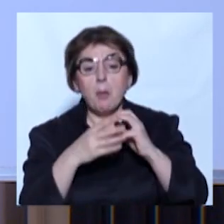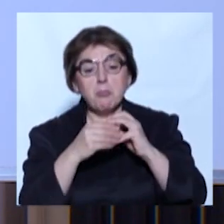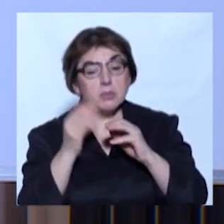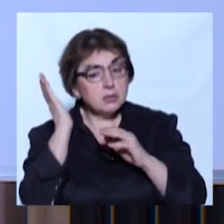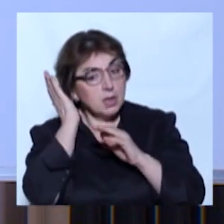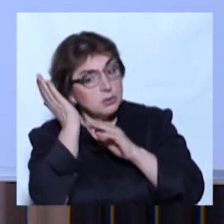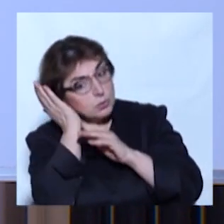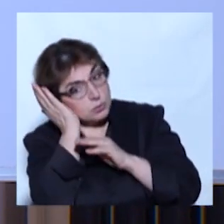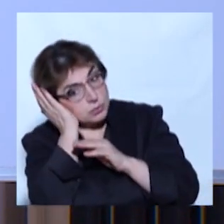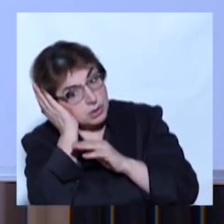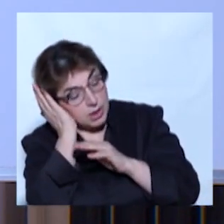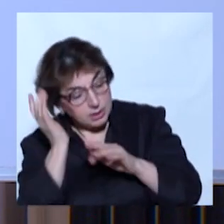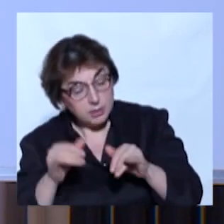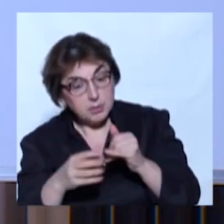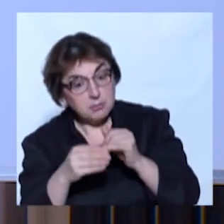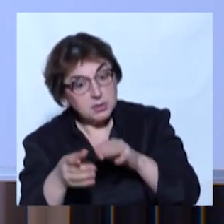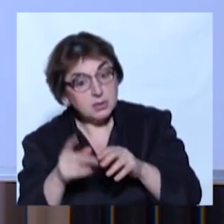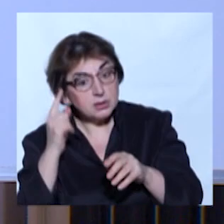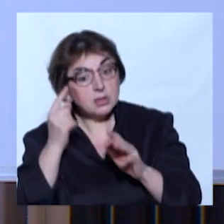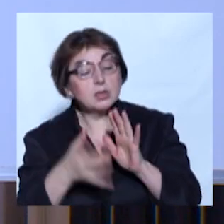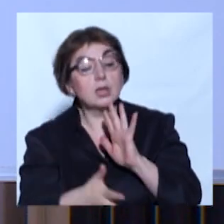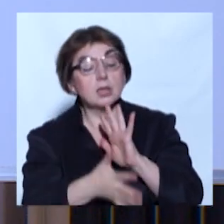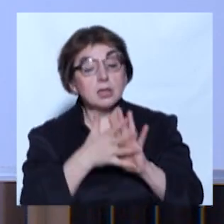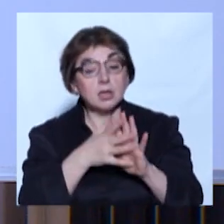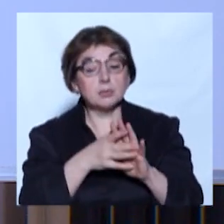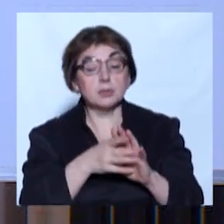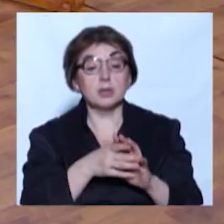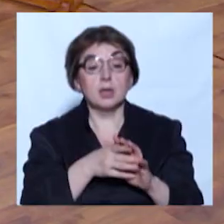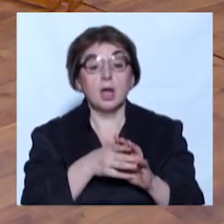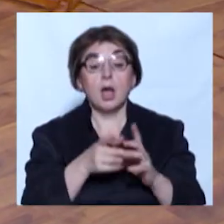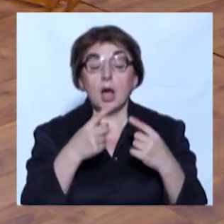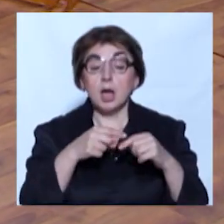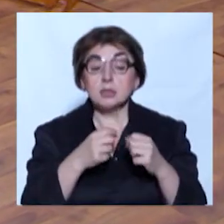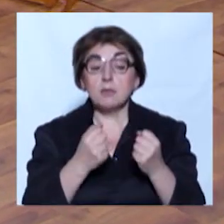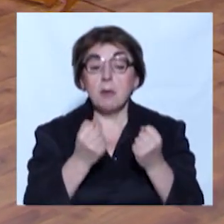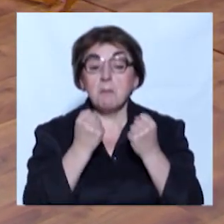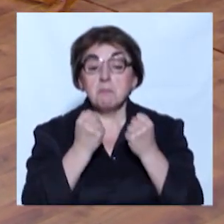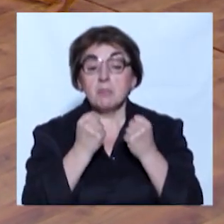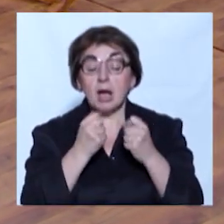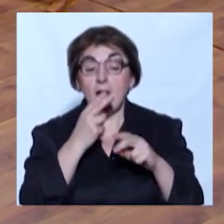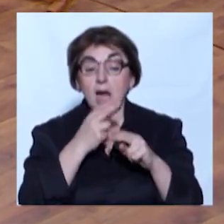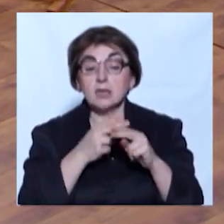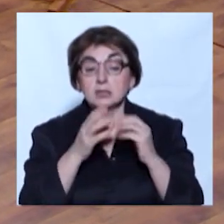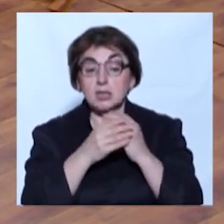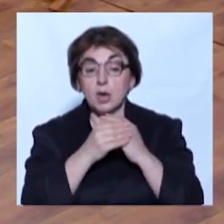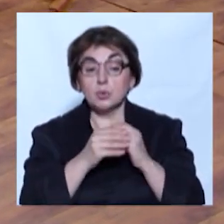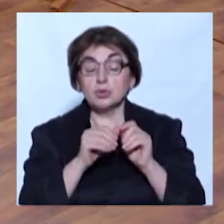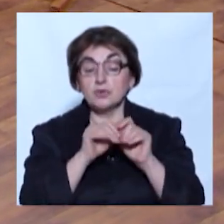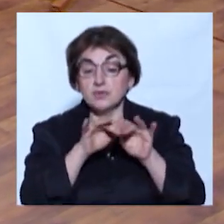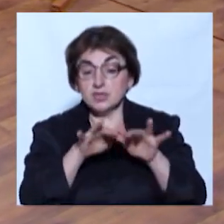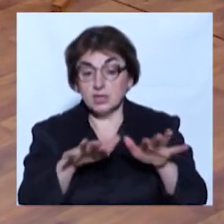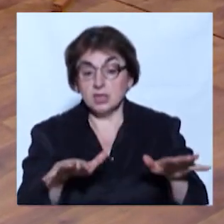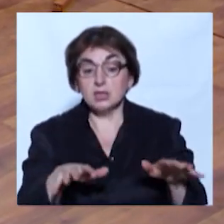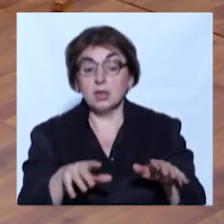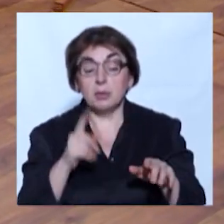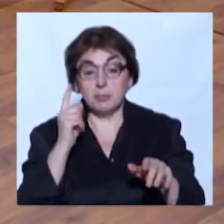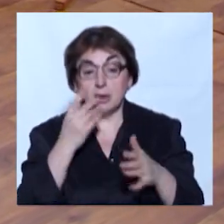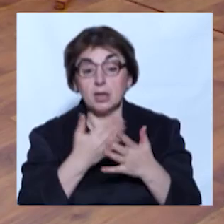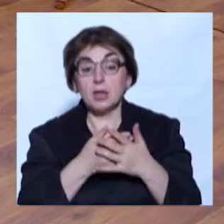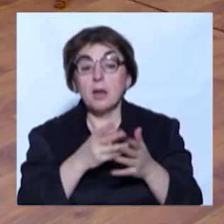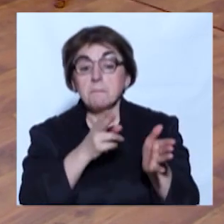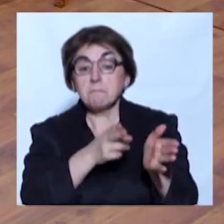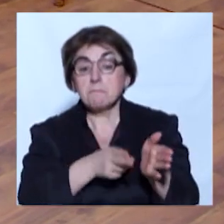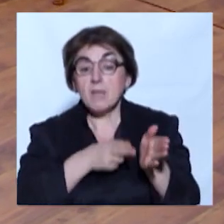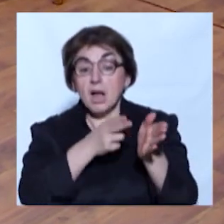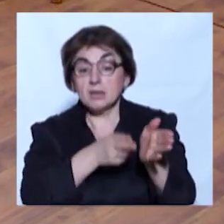თქვენ გითხრათ ერთი რამ. Არსხეულში ვრცელდება ბგერა და წყალშიც. Აი მაგალითად როდესაც მატარებელს ველოდებით